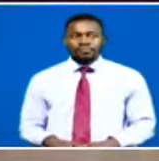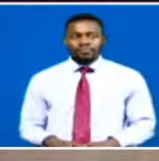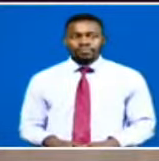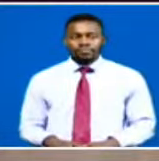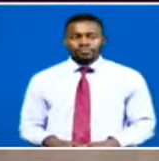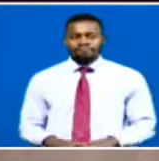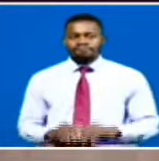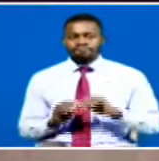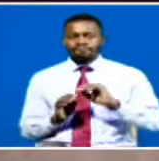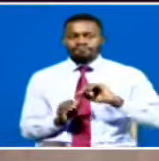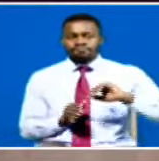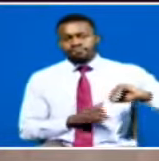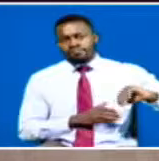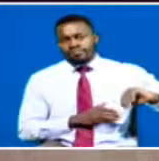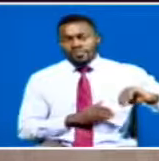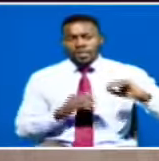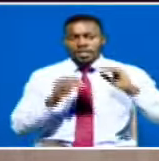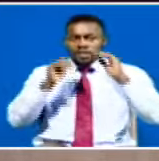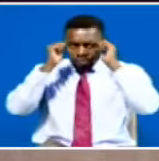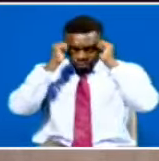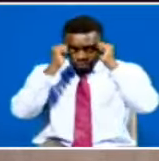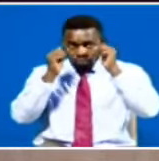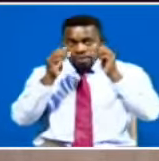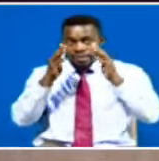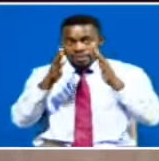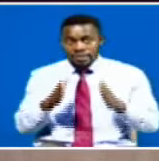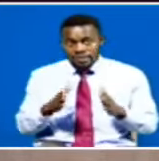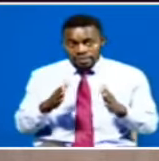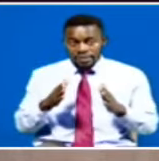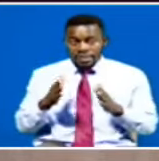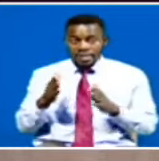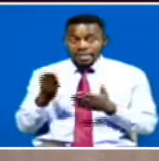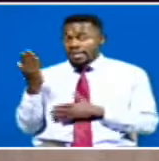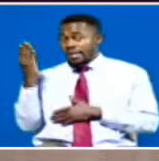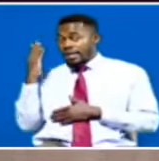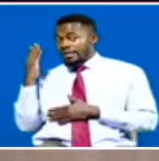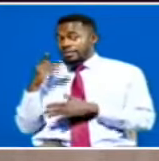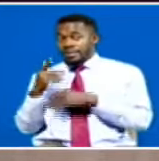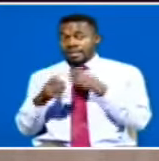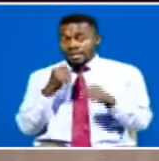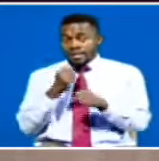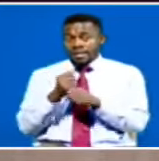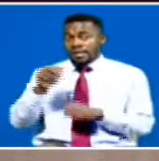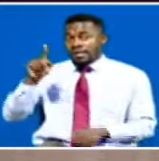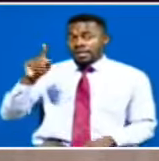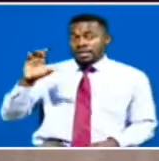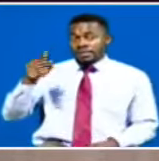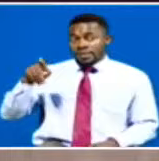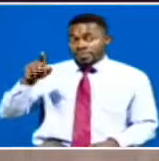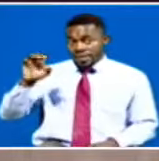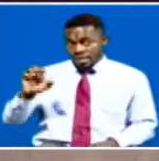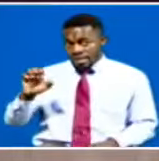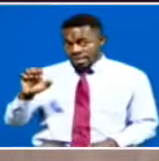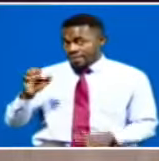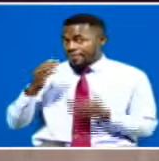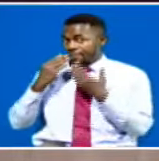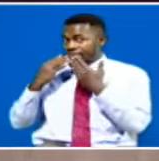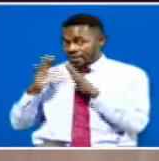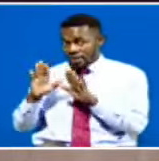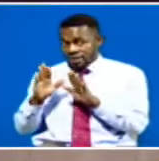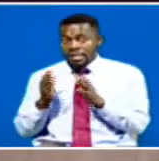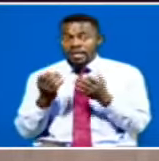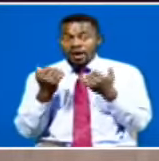huku wanafunzi ambao walifanya mtihani wa KCPE mwaka jana wakitarajiwa kujiunga na kidato cha kwanza Januari 15,